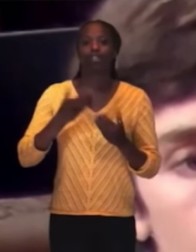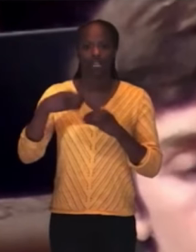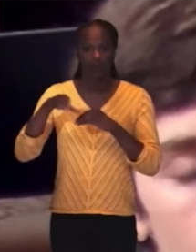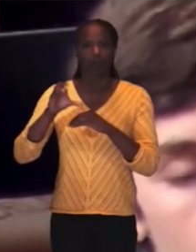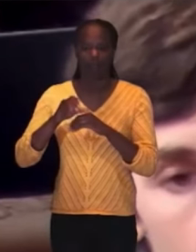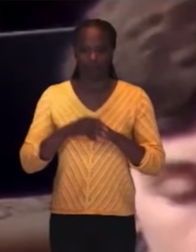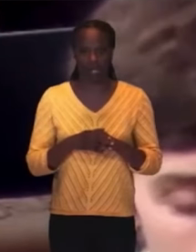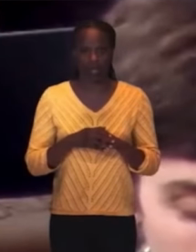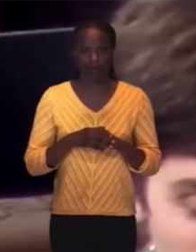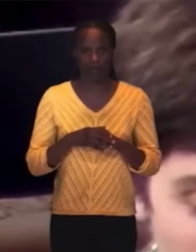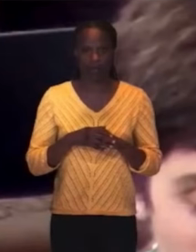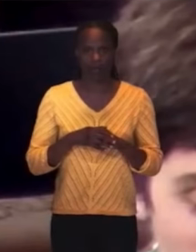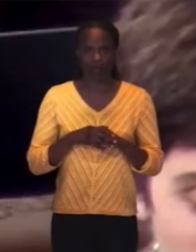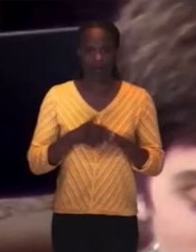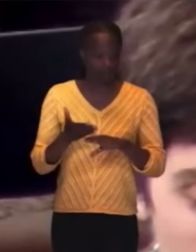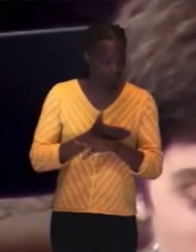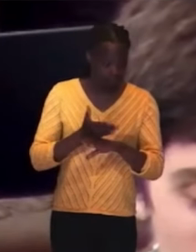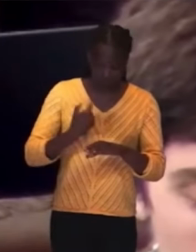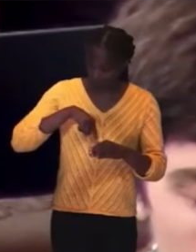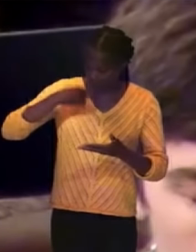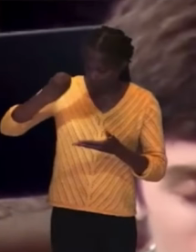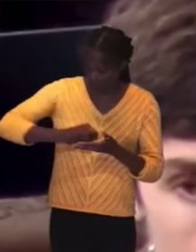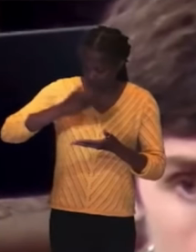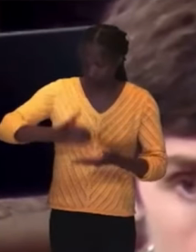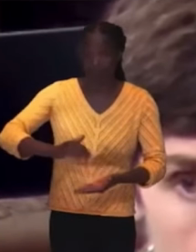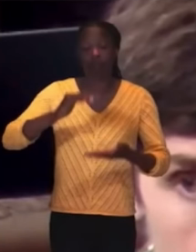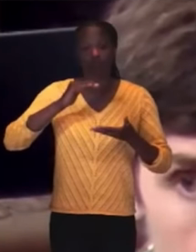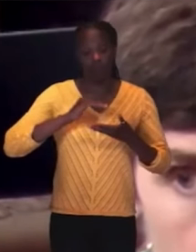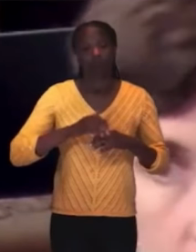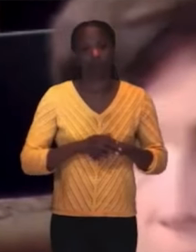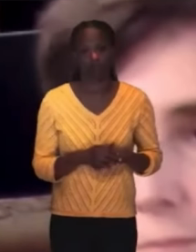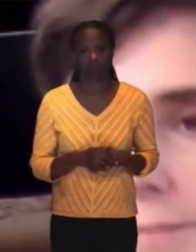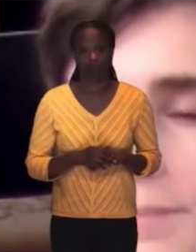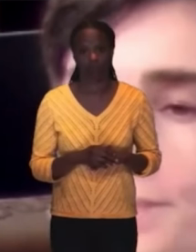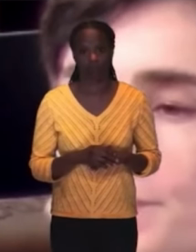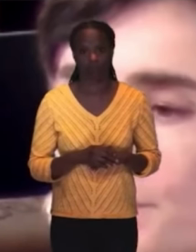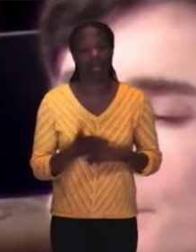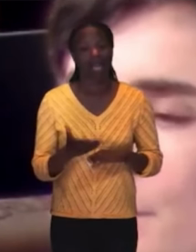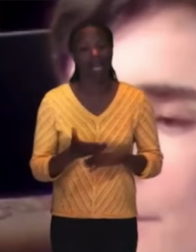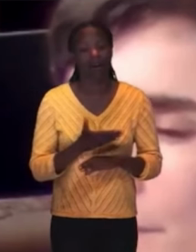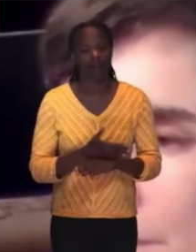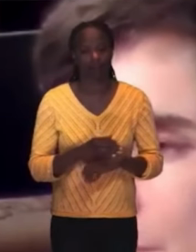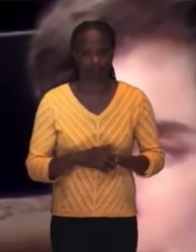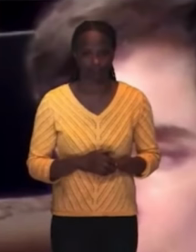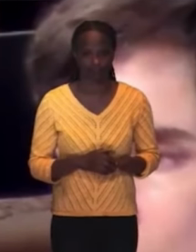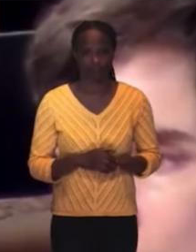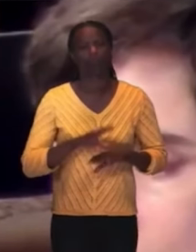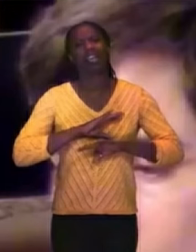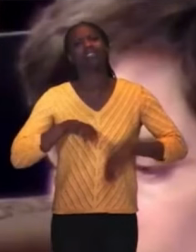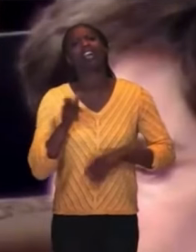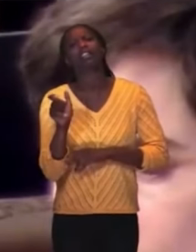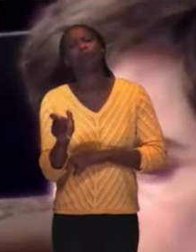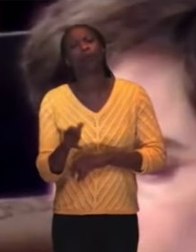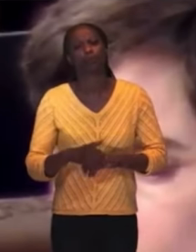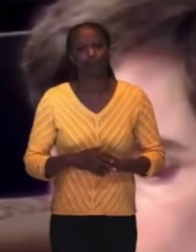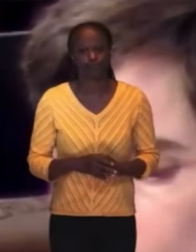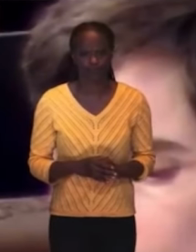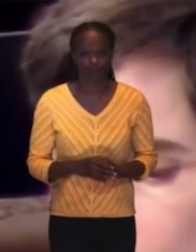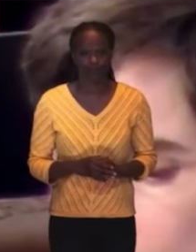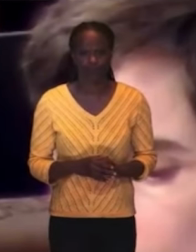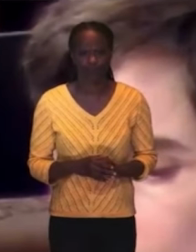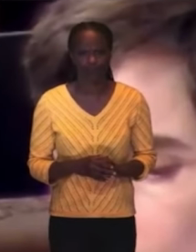puisse avoir tous ces éléments avant la séance. J'en finirai quand même sur, ça a